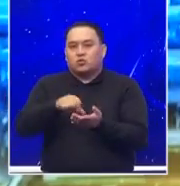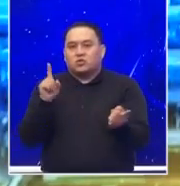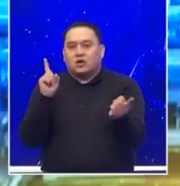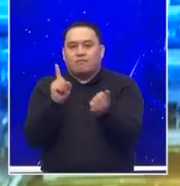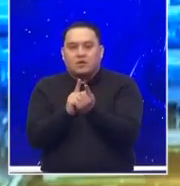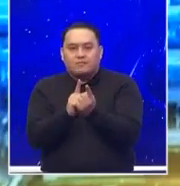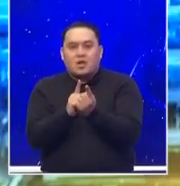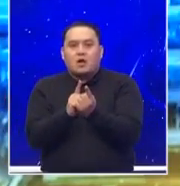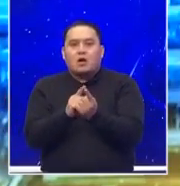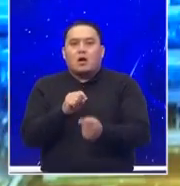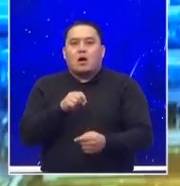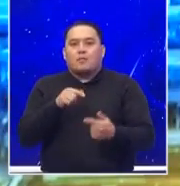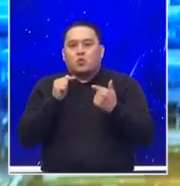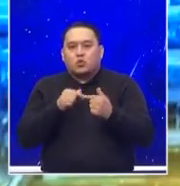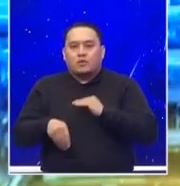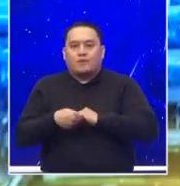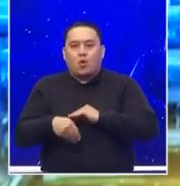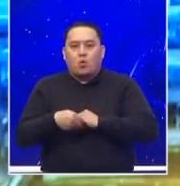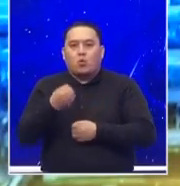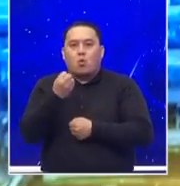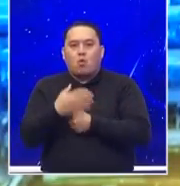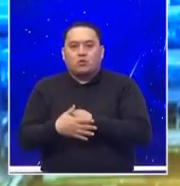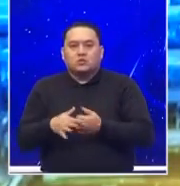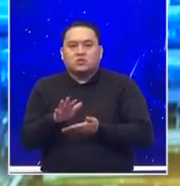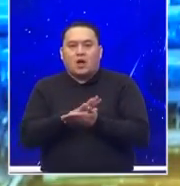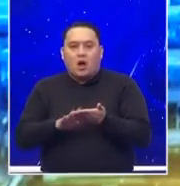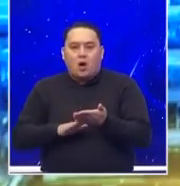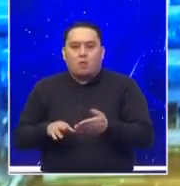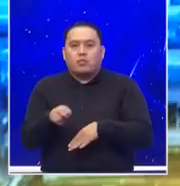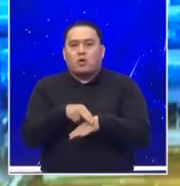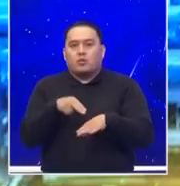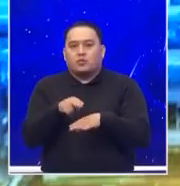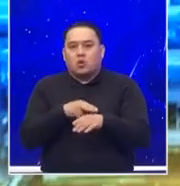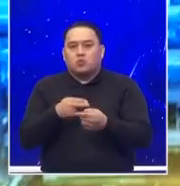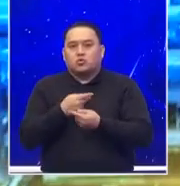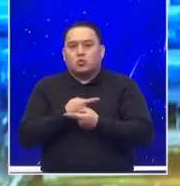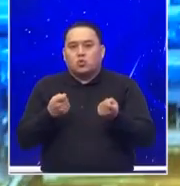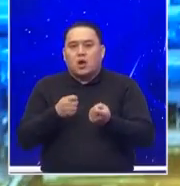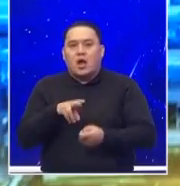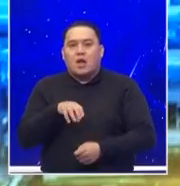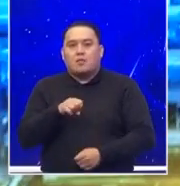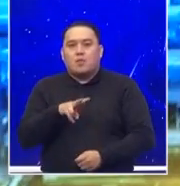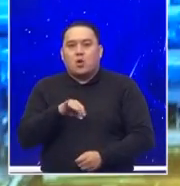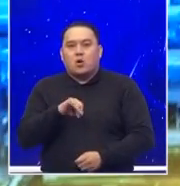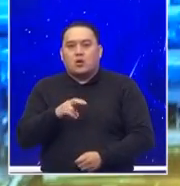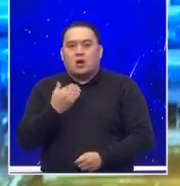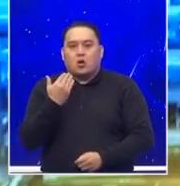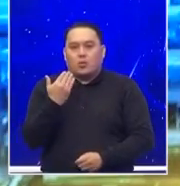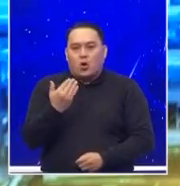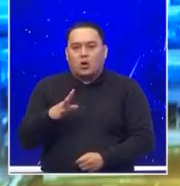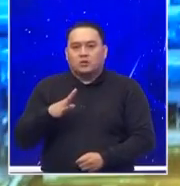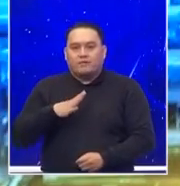кездесті. Жиынға ұйытқы болған антикор орталығы болса, өтініш облыс тұрғыны публицист әрі журналист Әділ